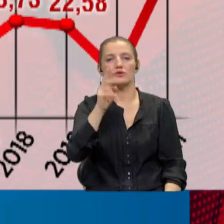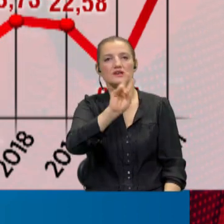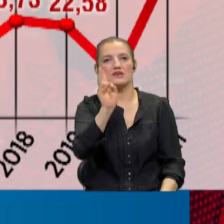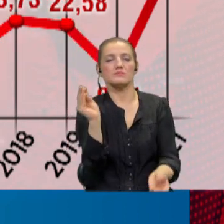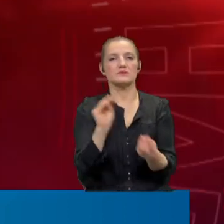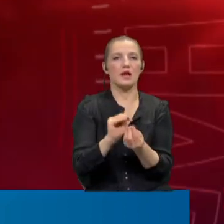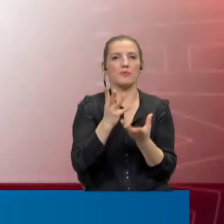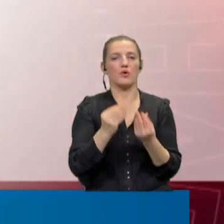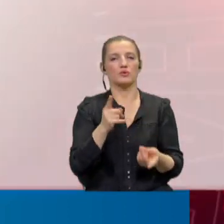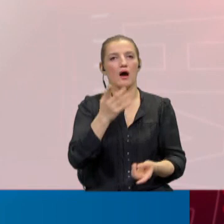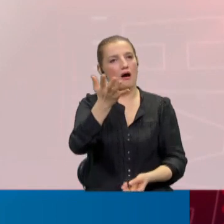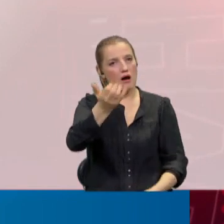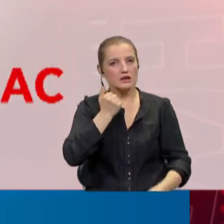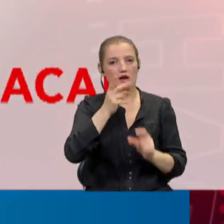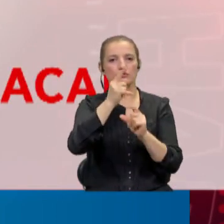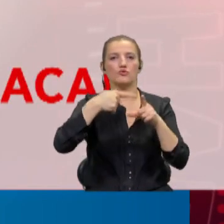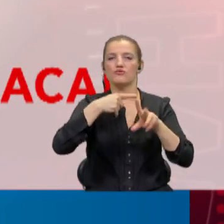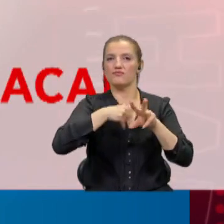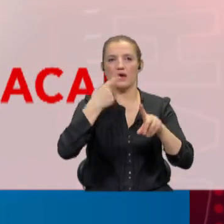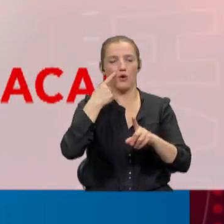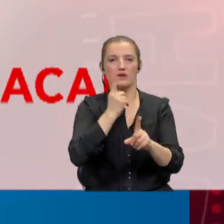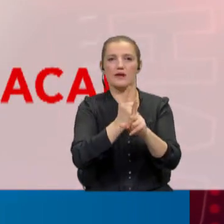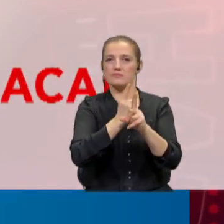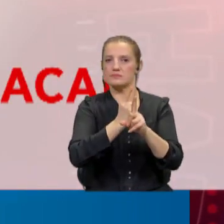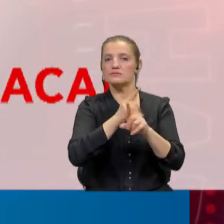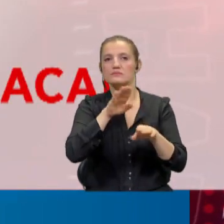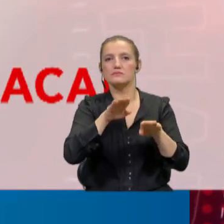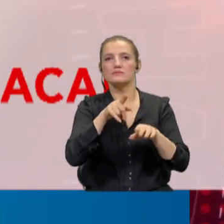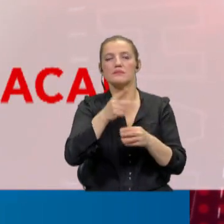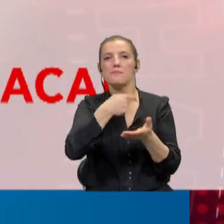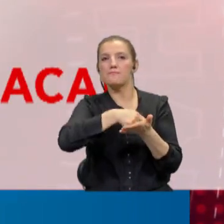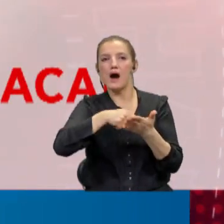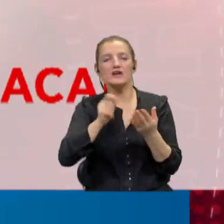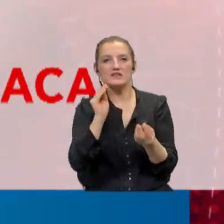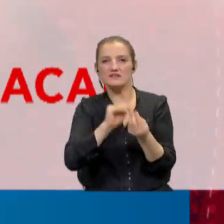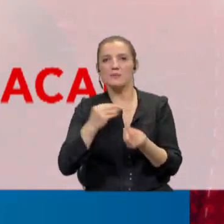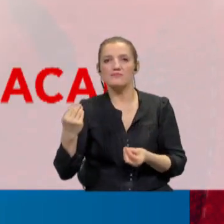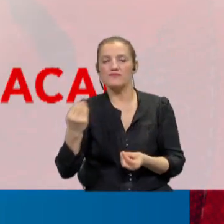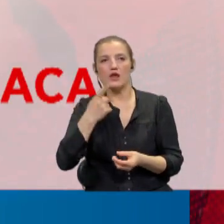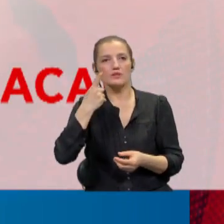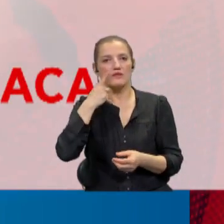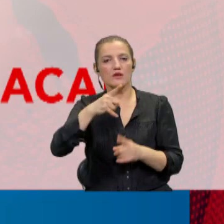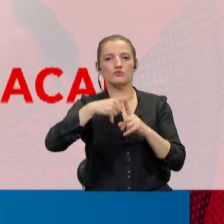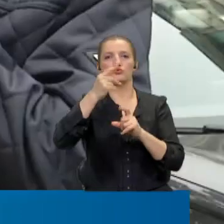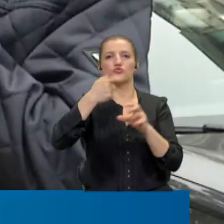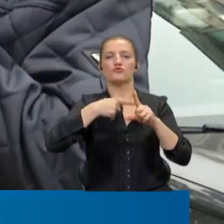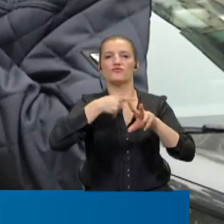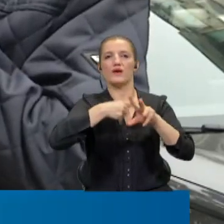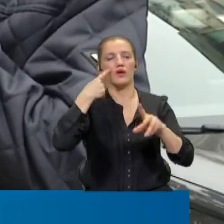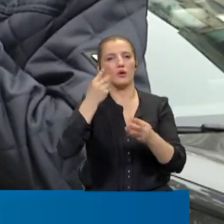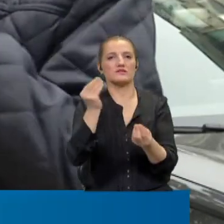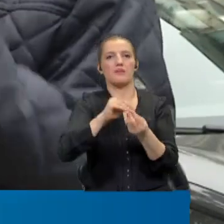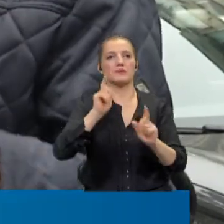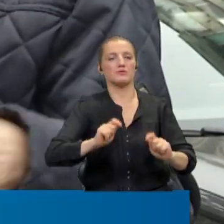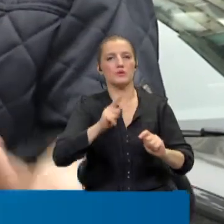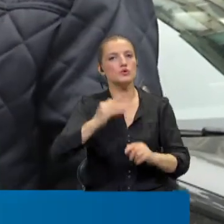oranında artmış olduğu alırken üfe'ye göre zam oranı belirleyen devlet sıram arsamı vermeye gelince tüfe'ye göre hesap yapıyor herhalde